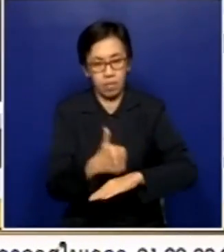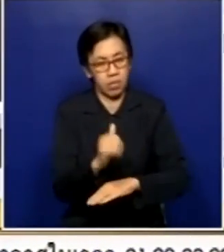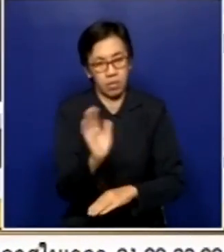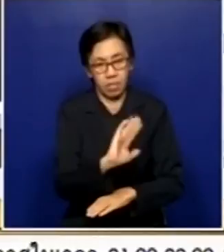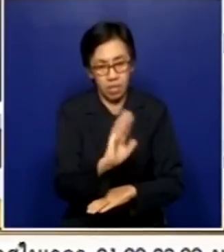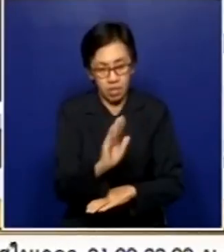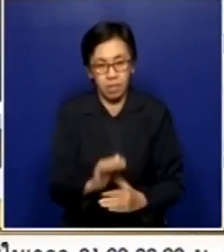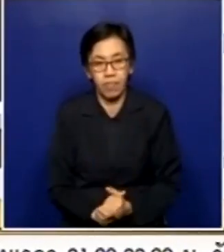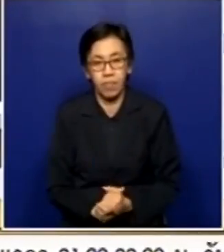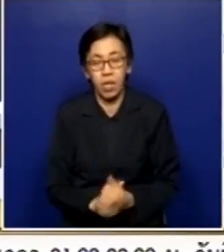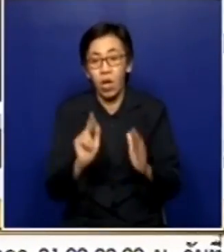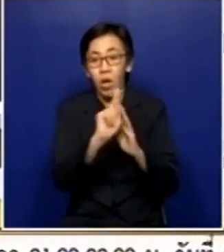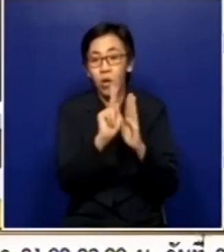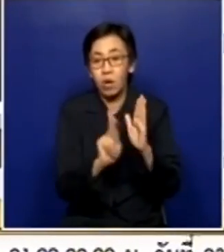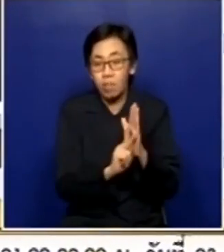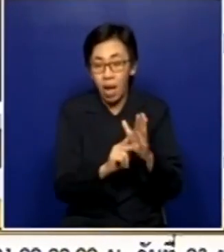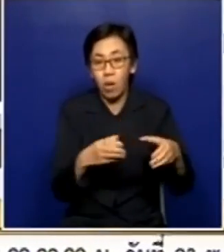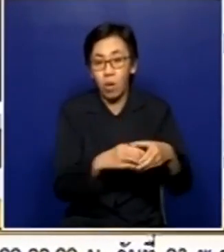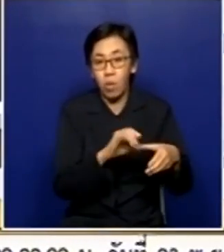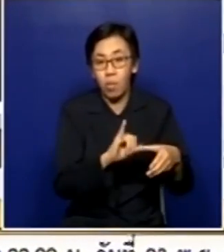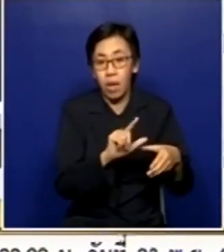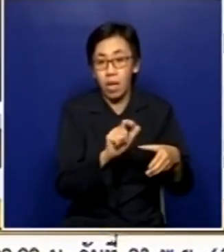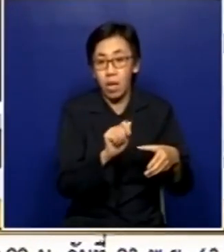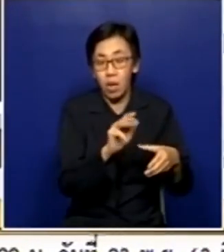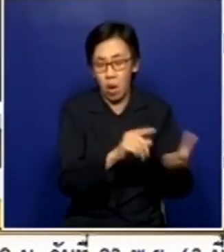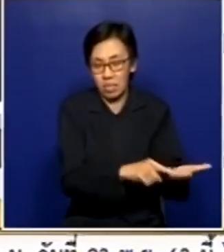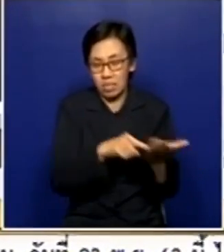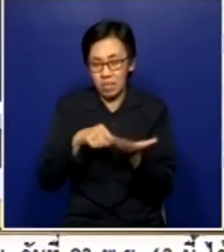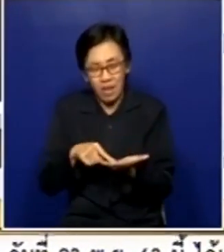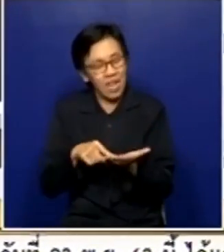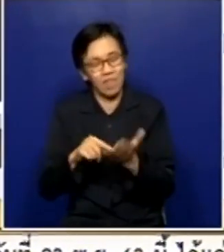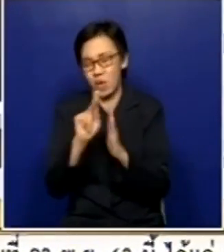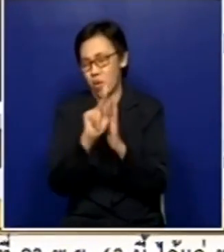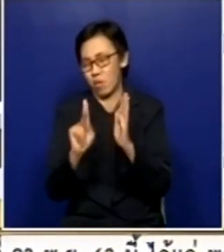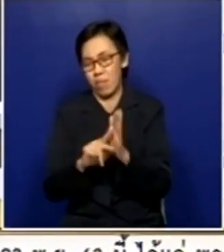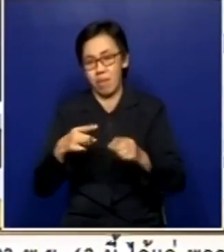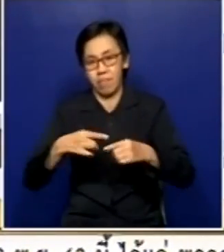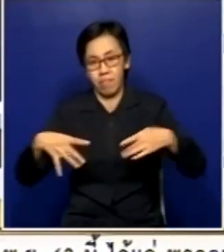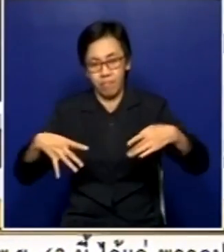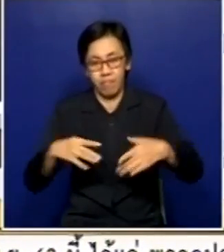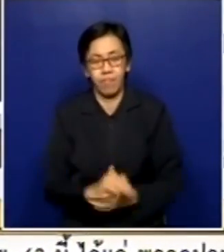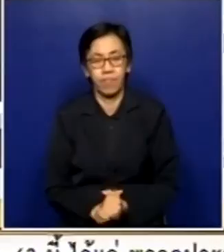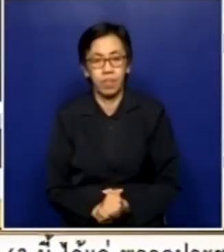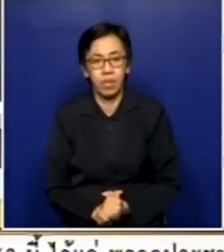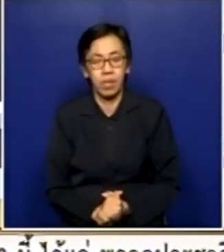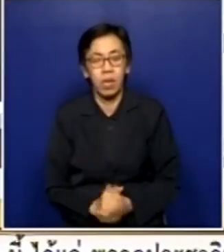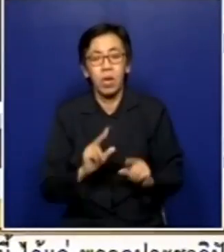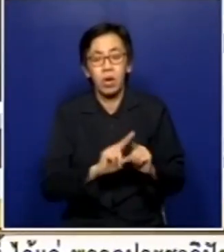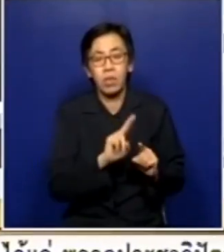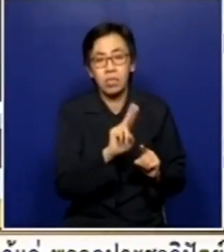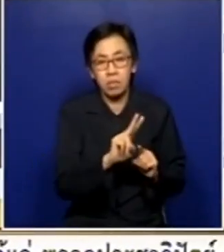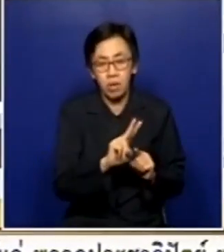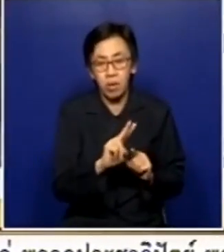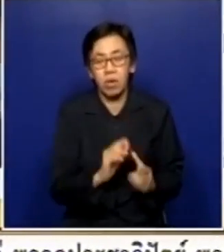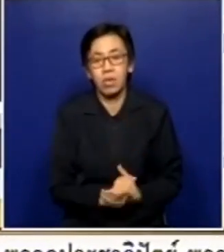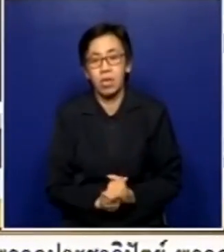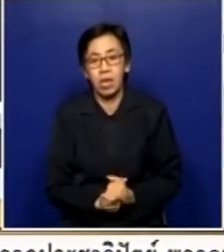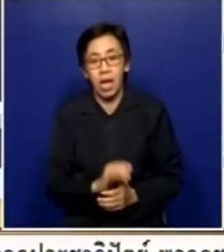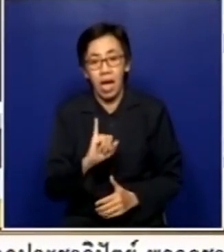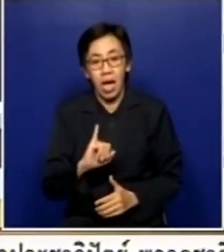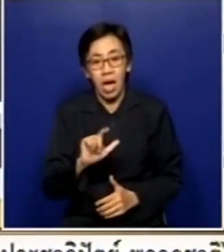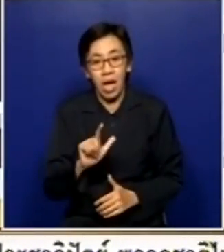ของไอรอจึงไม่น่าจะชอบด้วยกฎหมาย 2ร่างแก้ไขของนายรอสอดไส้กัน